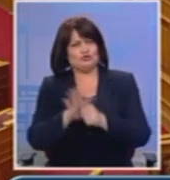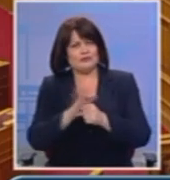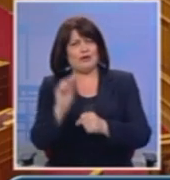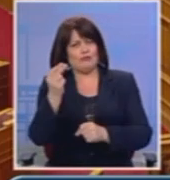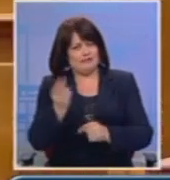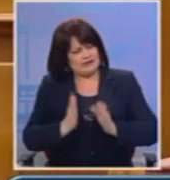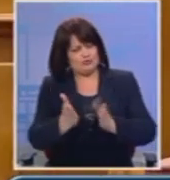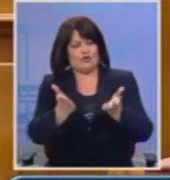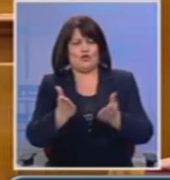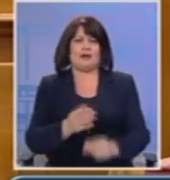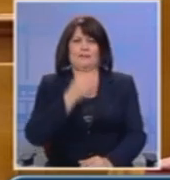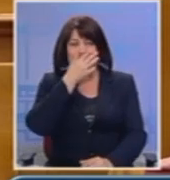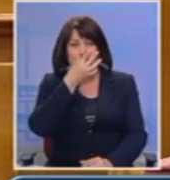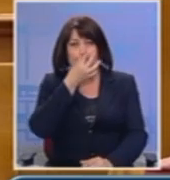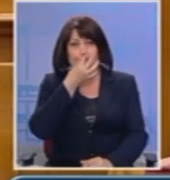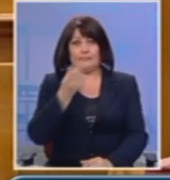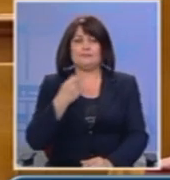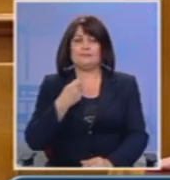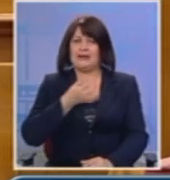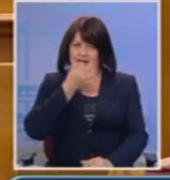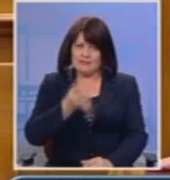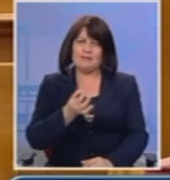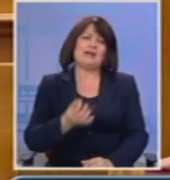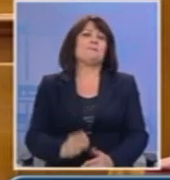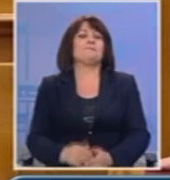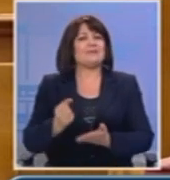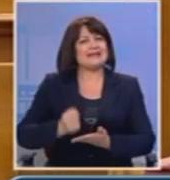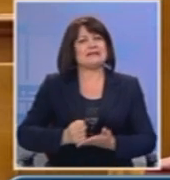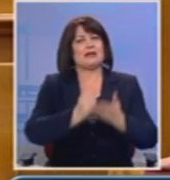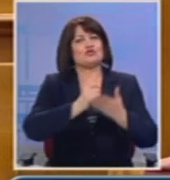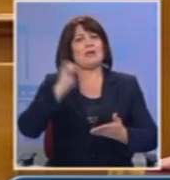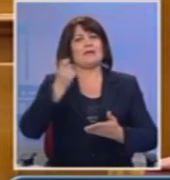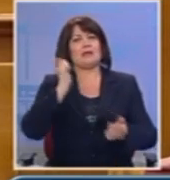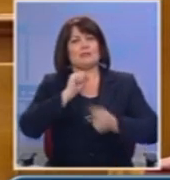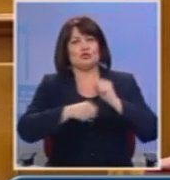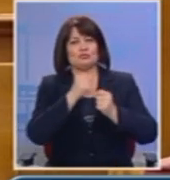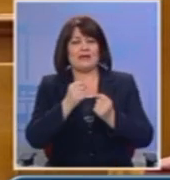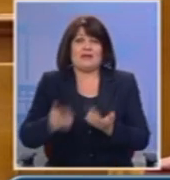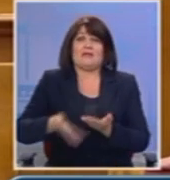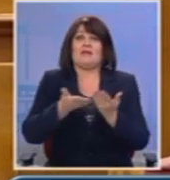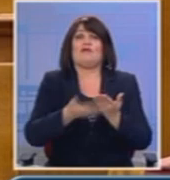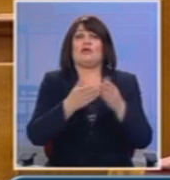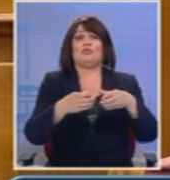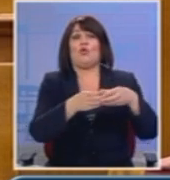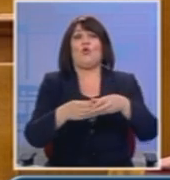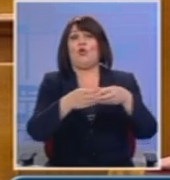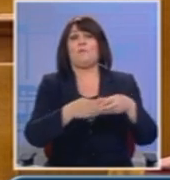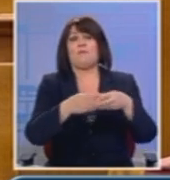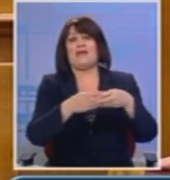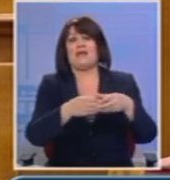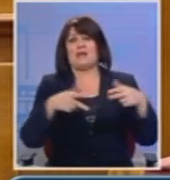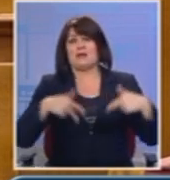προχωρήστε εμείς είπαμε ότι στηρίζουμε μια εθνική προσπάθεια αλλά δεν θα διευκολύνουμε κοινοβουλευτικά μια